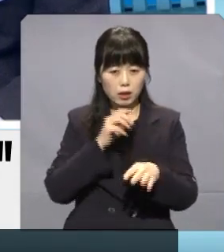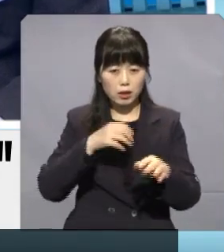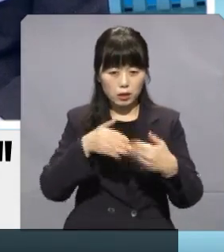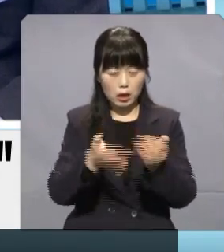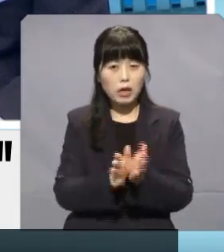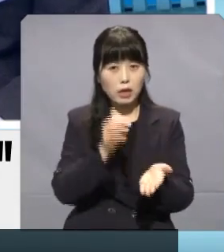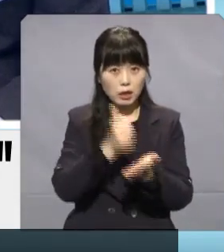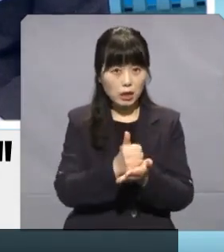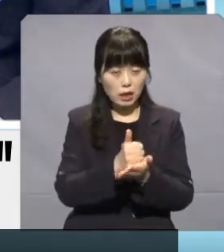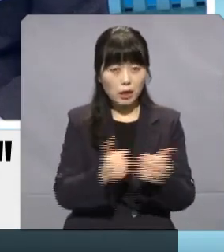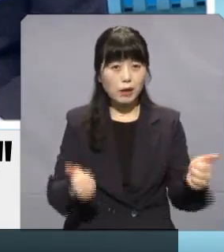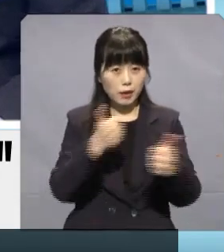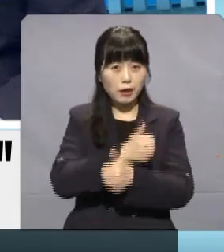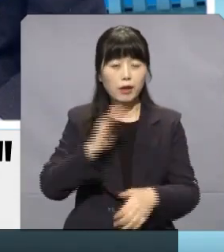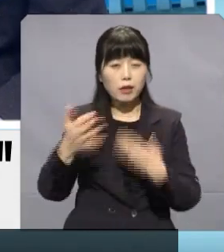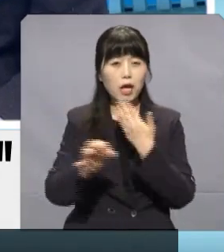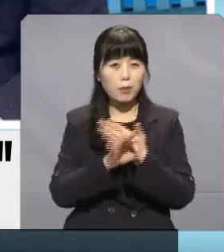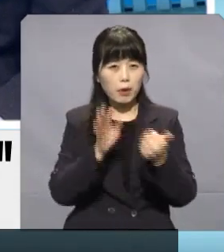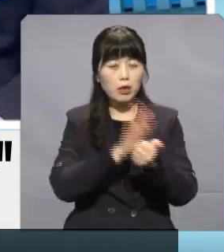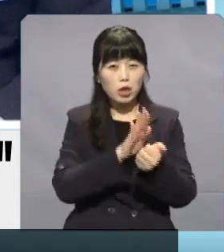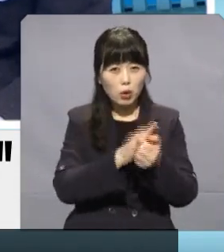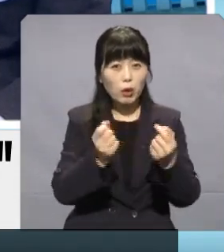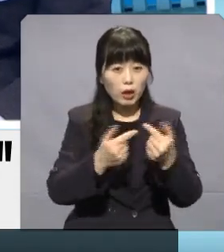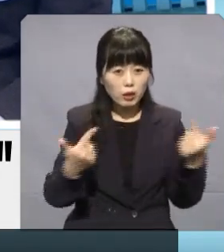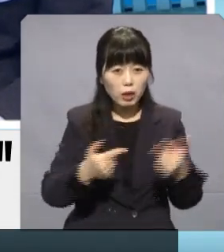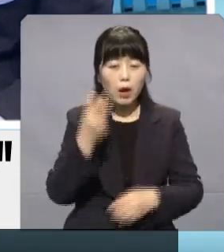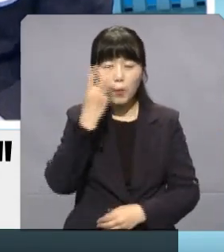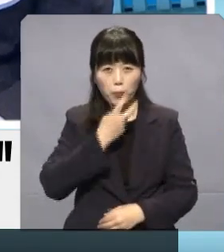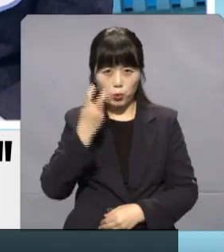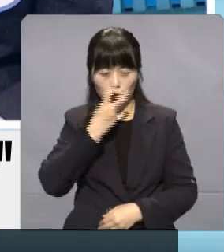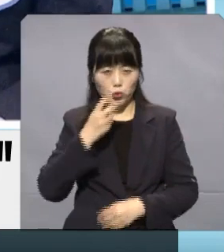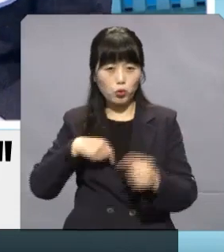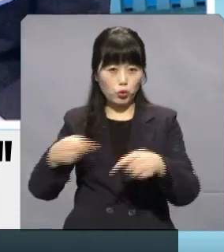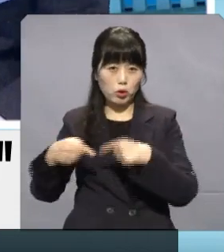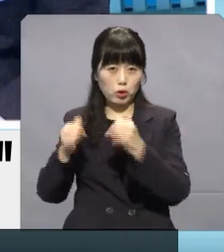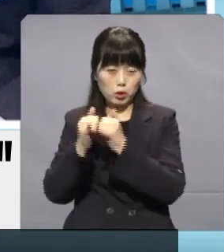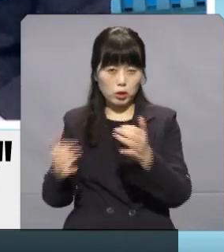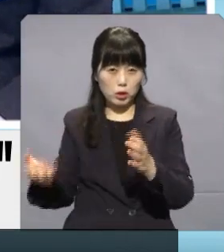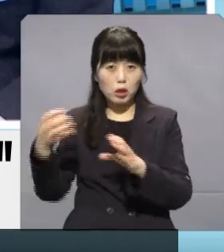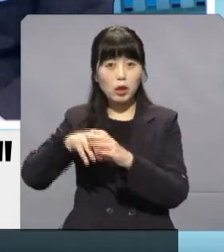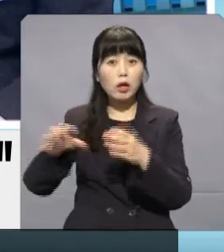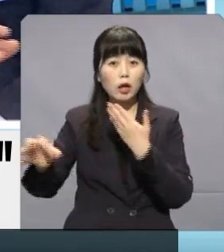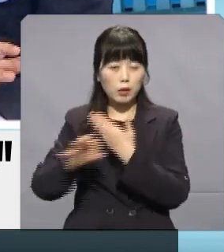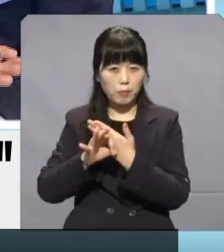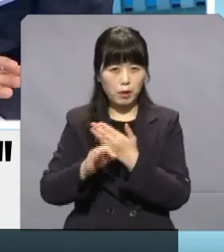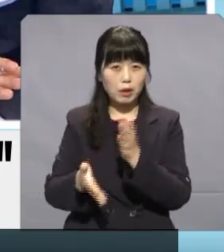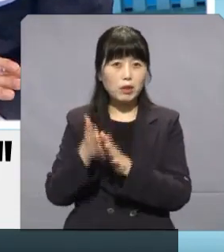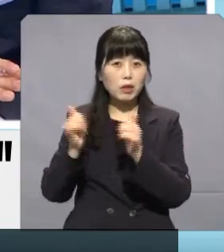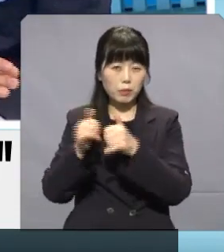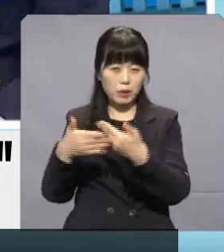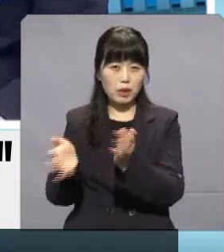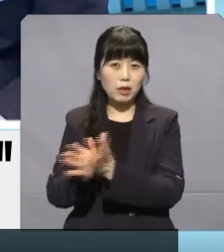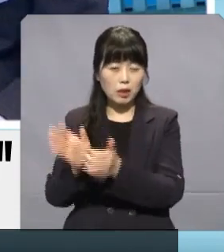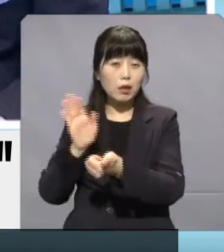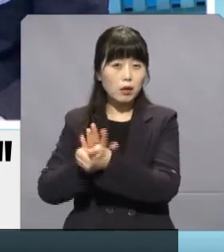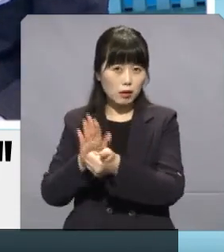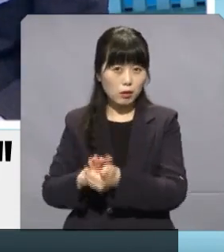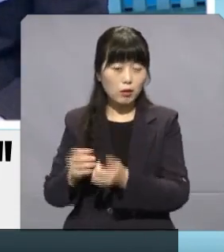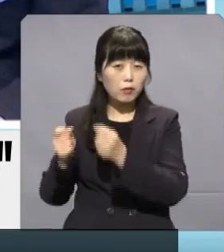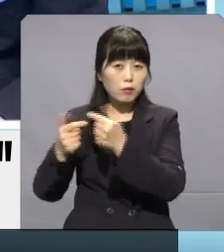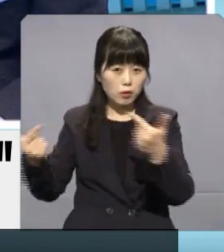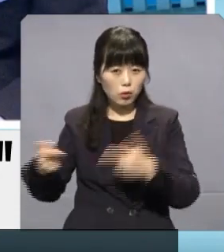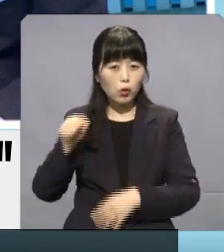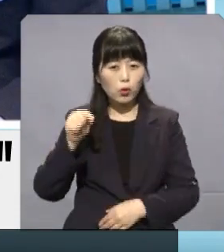들어서면 진보시민단체에 대한 지원이 늘고 또 보수 정치인이 들어서면 또 보수 시민단체 지원금이 늘고 이러다 보니까